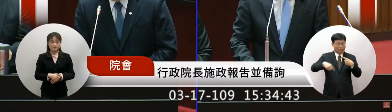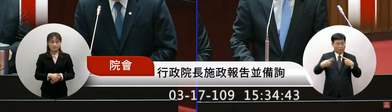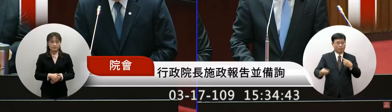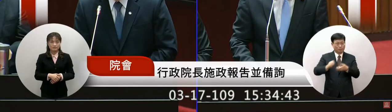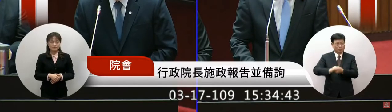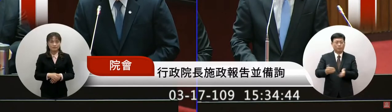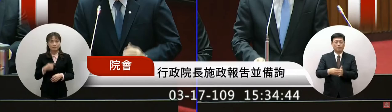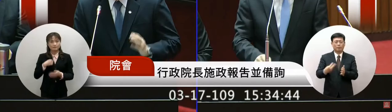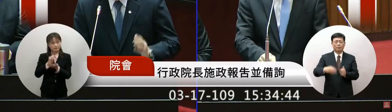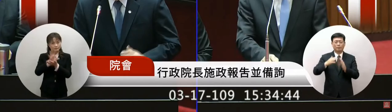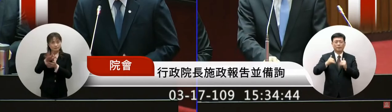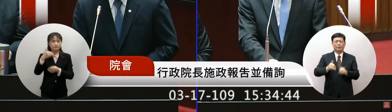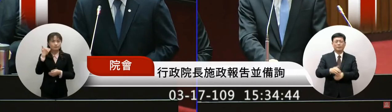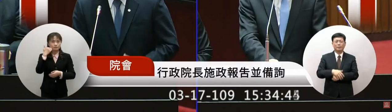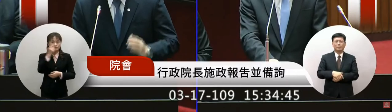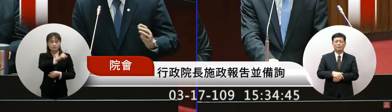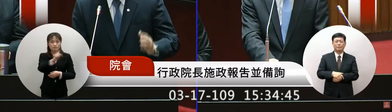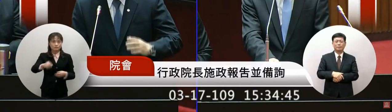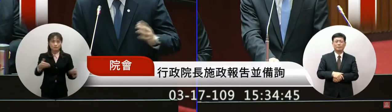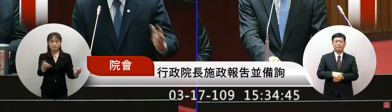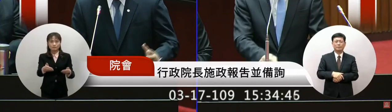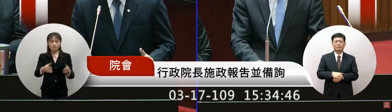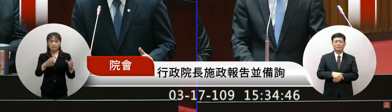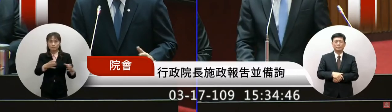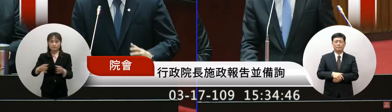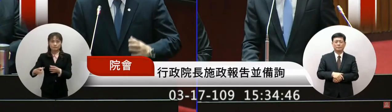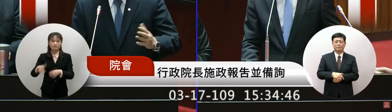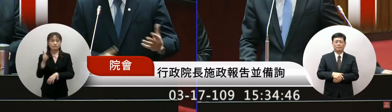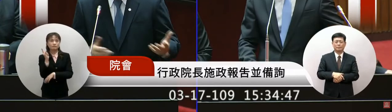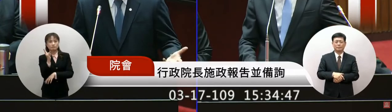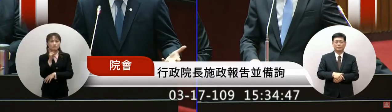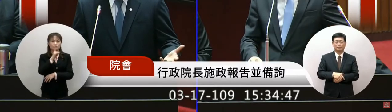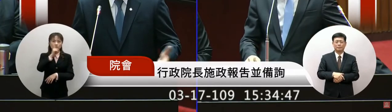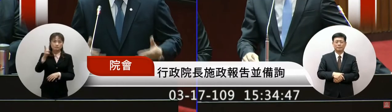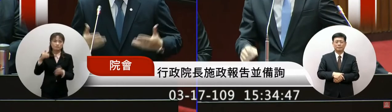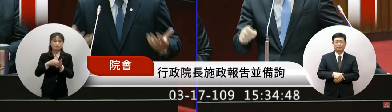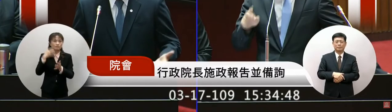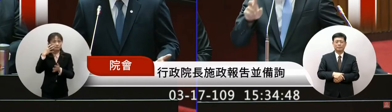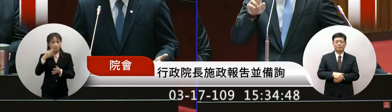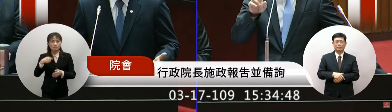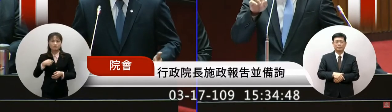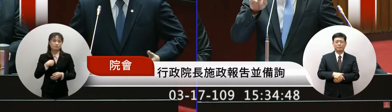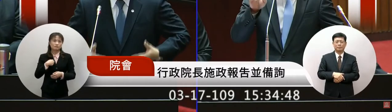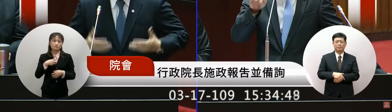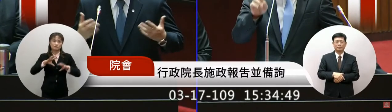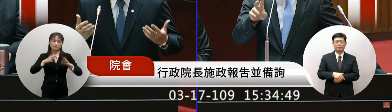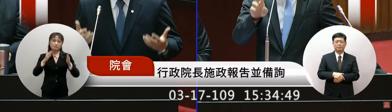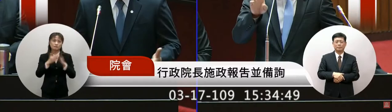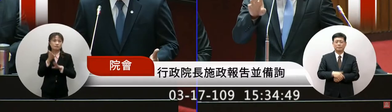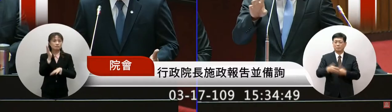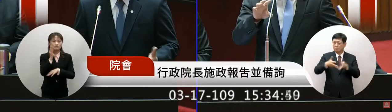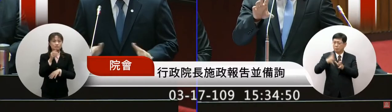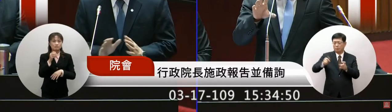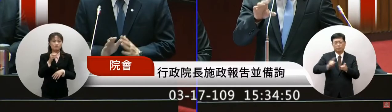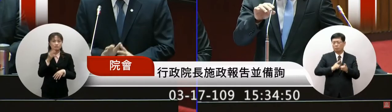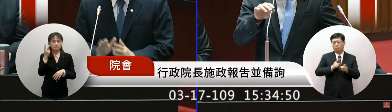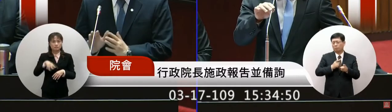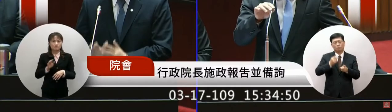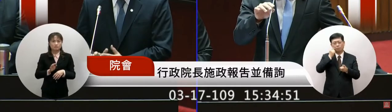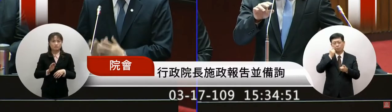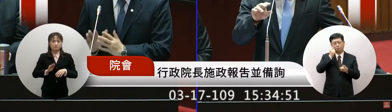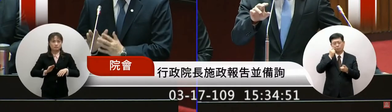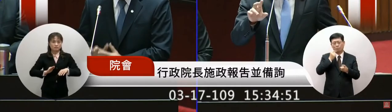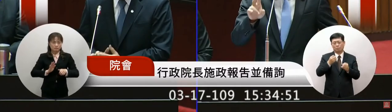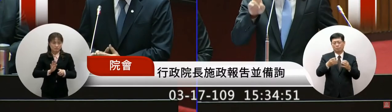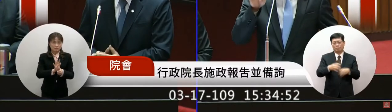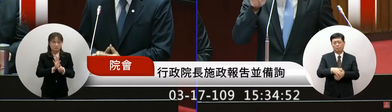听。 跟委员报告，如果任何的建设都要等到诉讼结果，那我们国家也没有办法哦，这个往前走。所以行